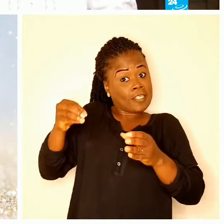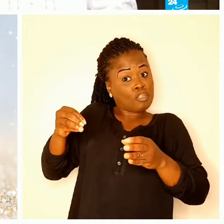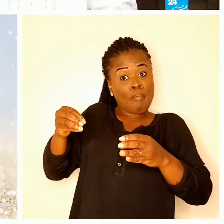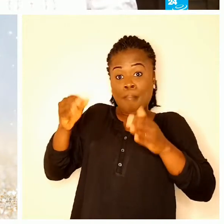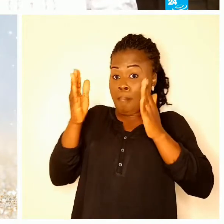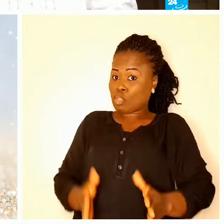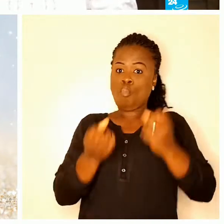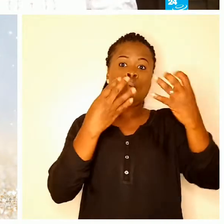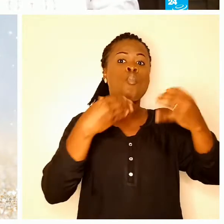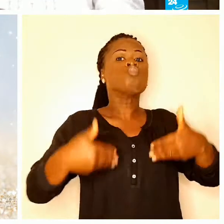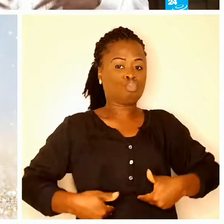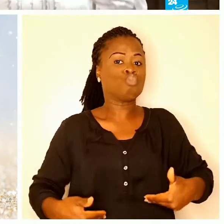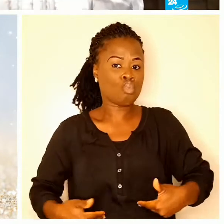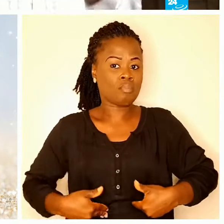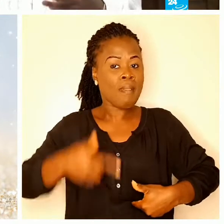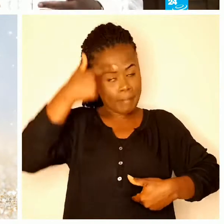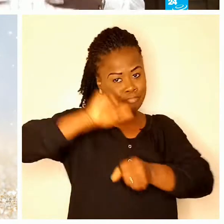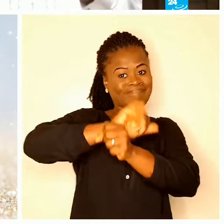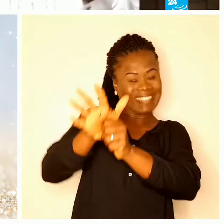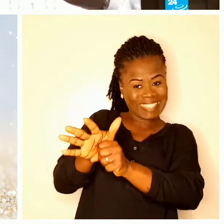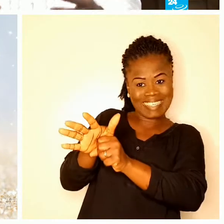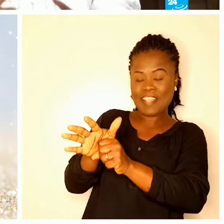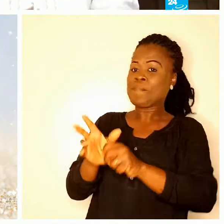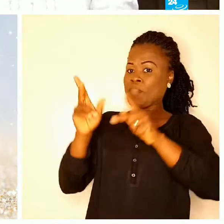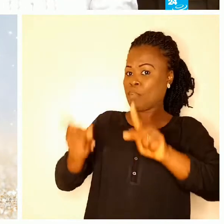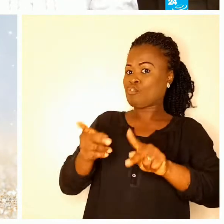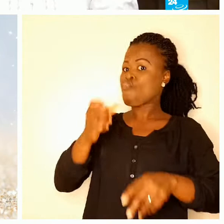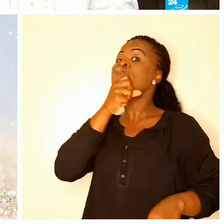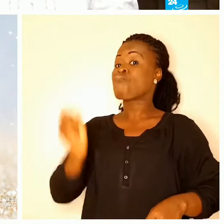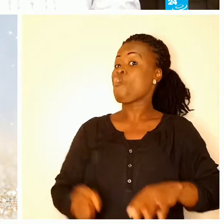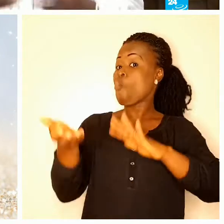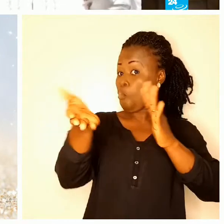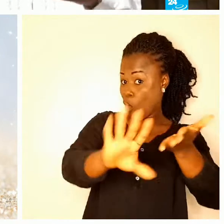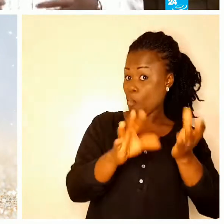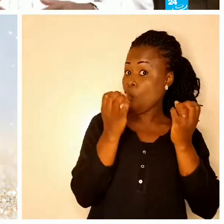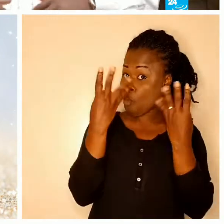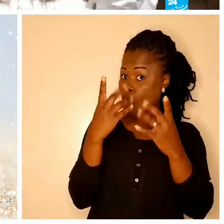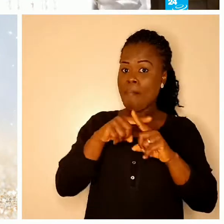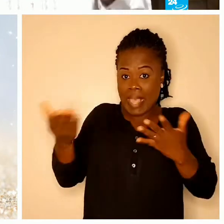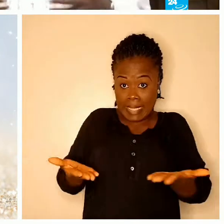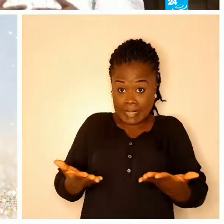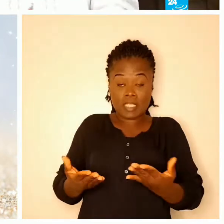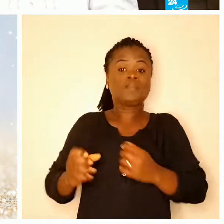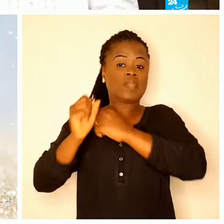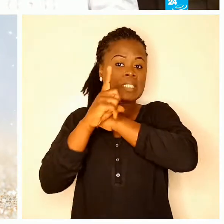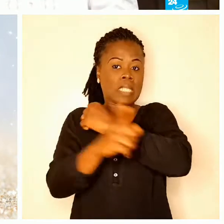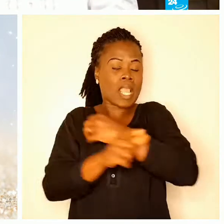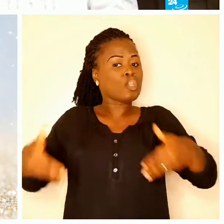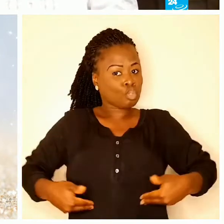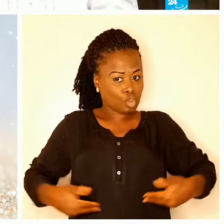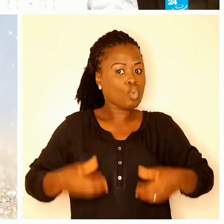Peut-être que aussi la jeunesse de la population, la précocité des mesures d'endiguement, ainsi